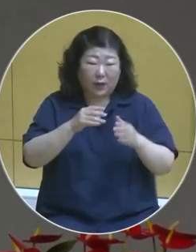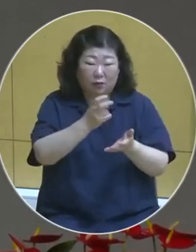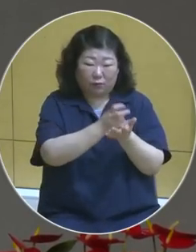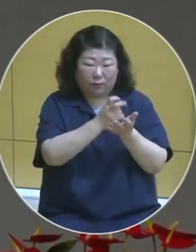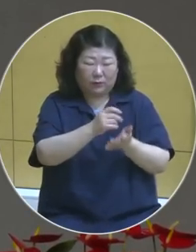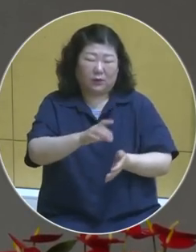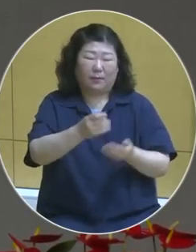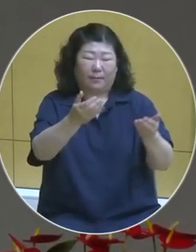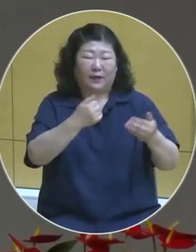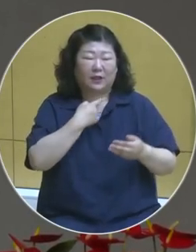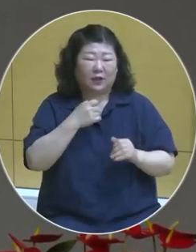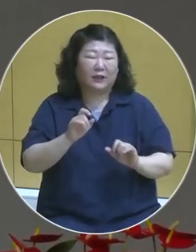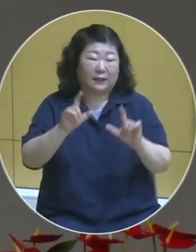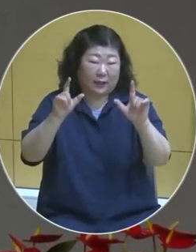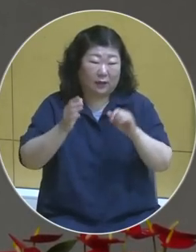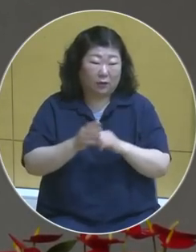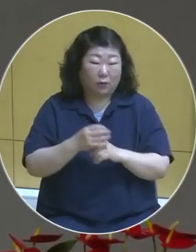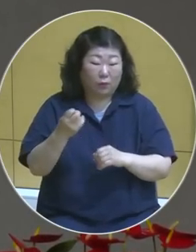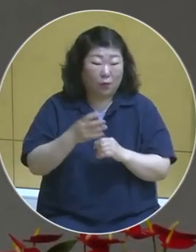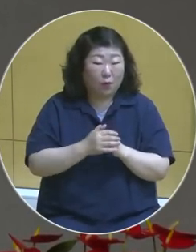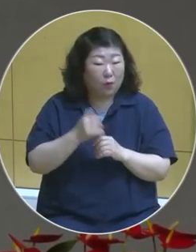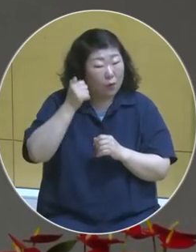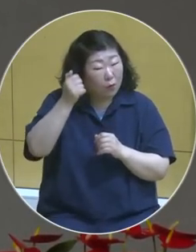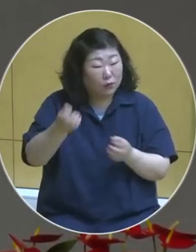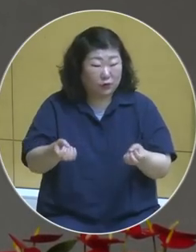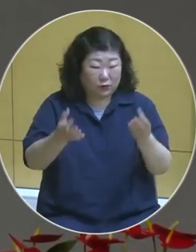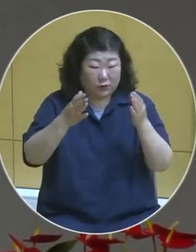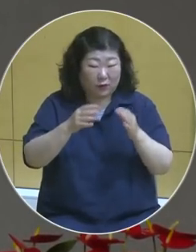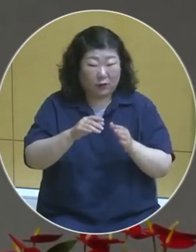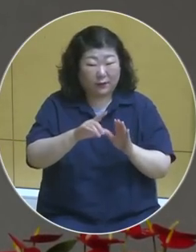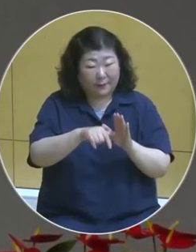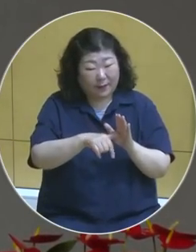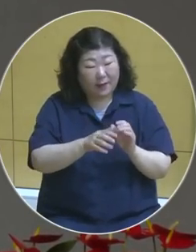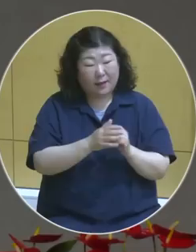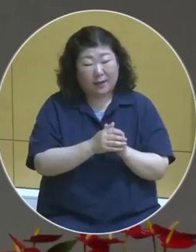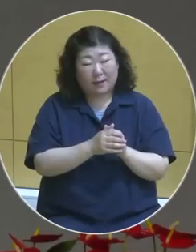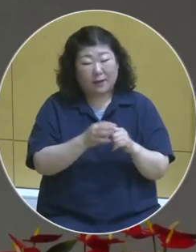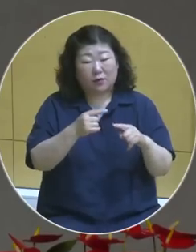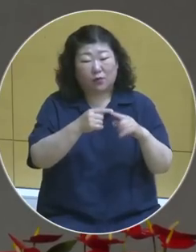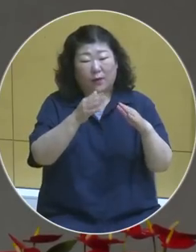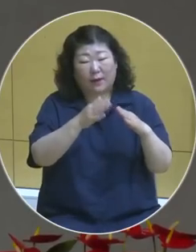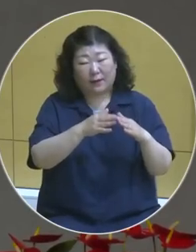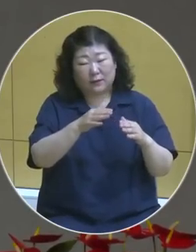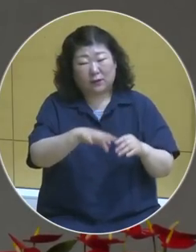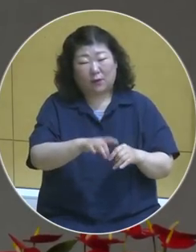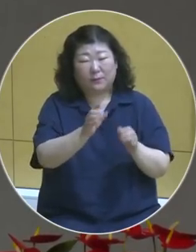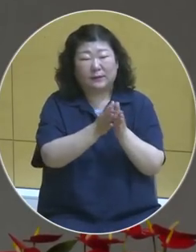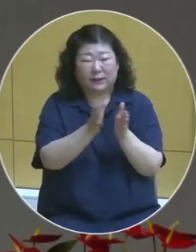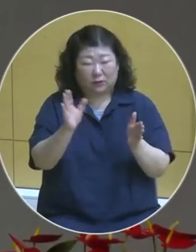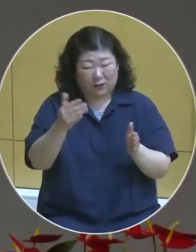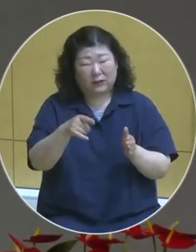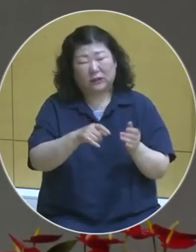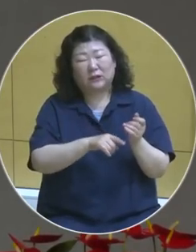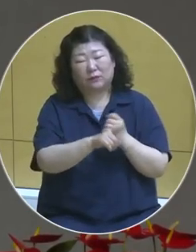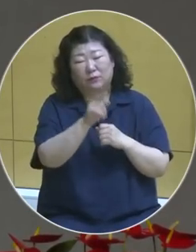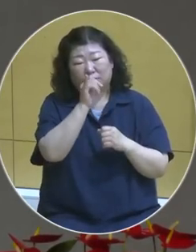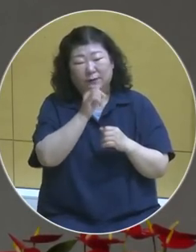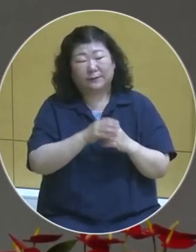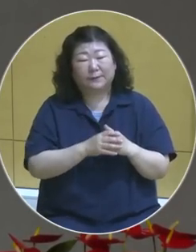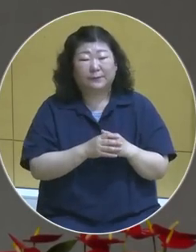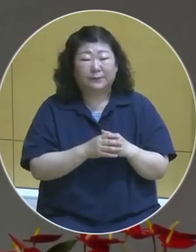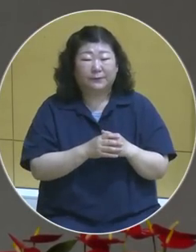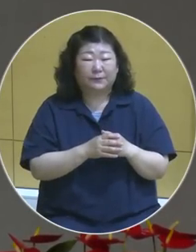하나는 오순절날 성령이 임하셔서 교회가 시작된 그런 절기이기도 합니다. 다양한 의미를 갖고 있죠.